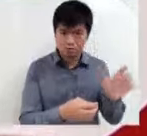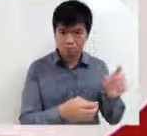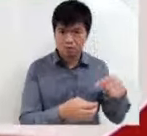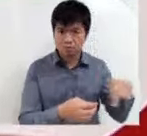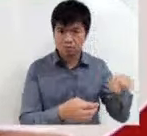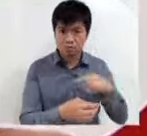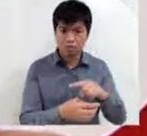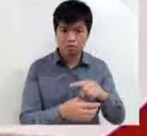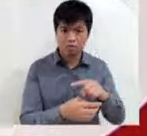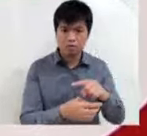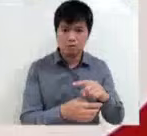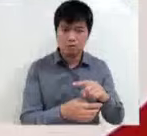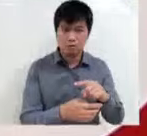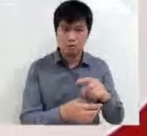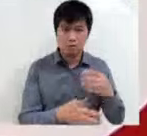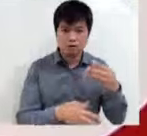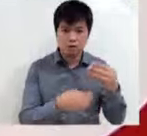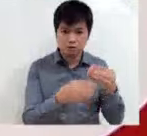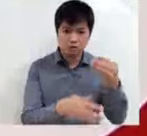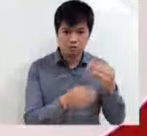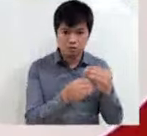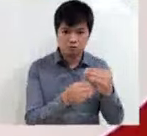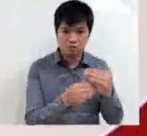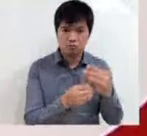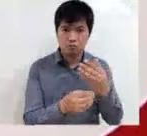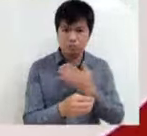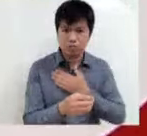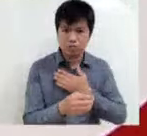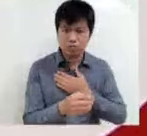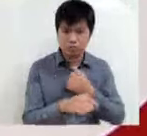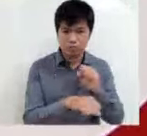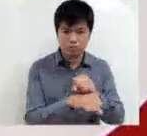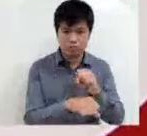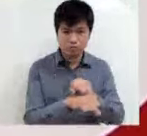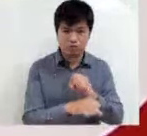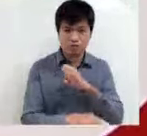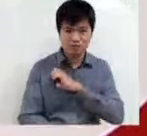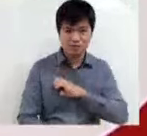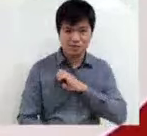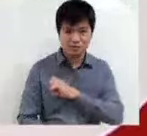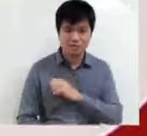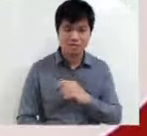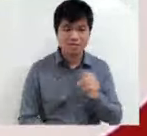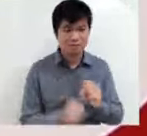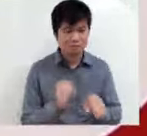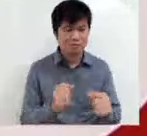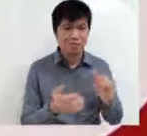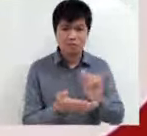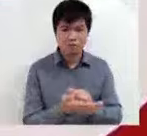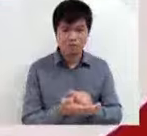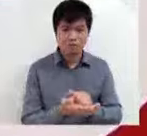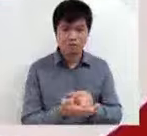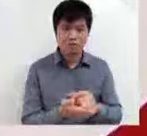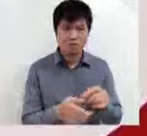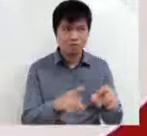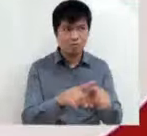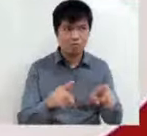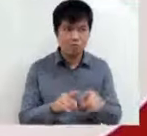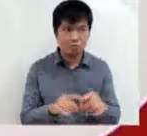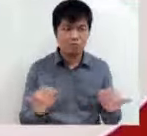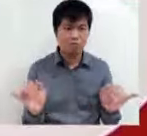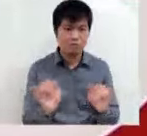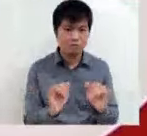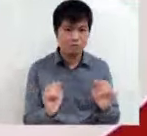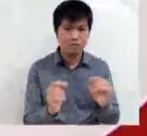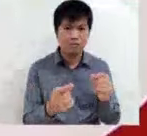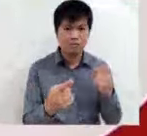kumbaga addition to my work ethic. So yun, at the same time talagang maabot natin yung